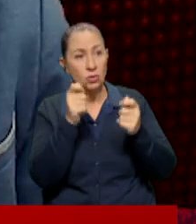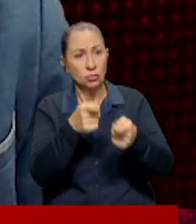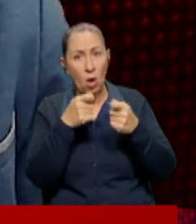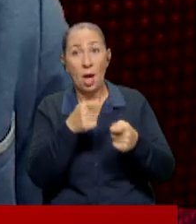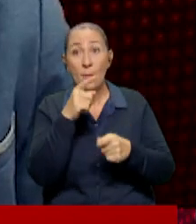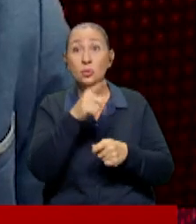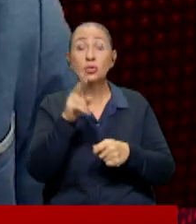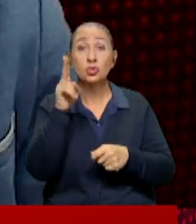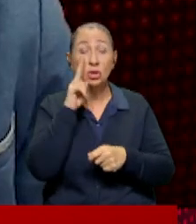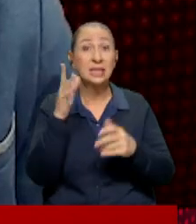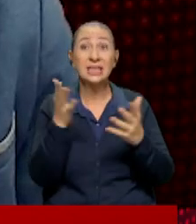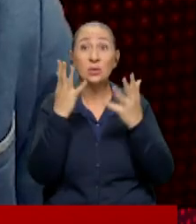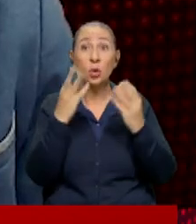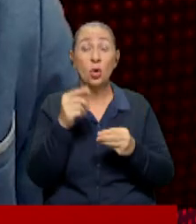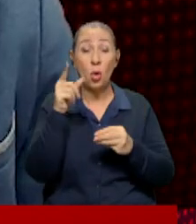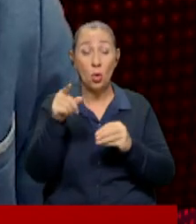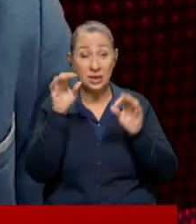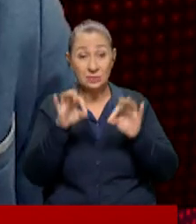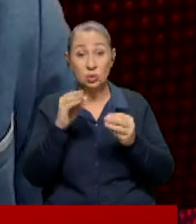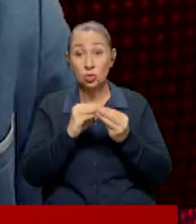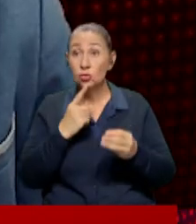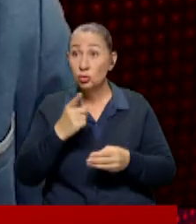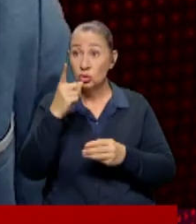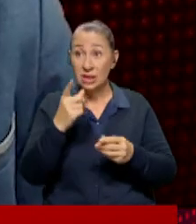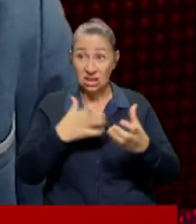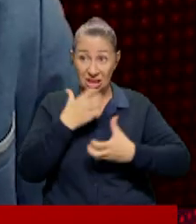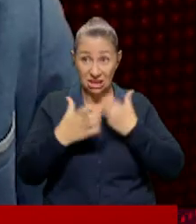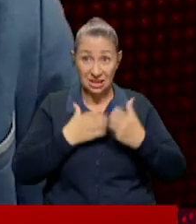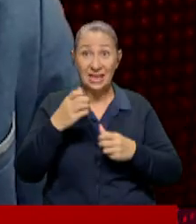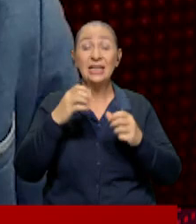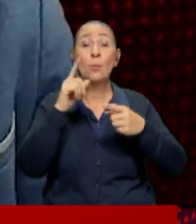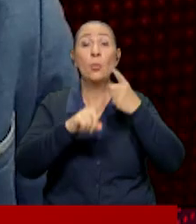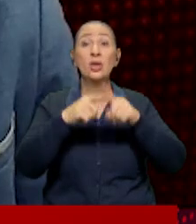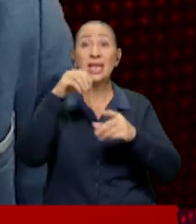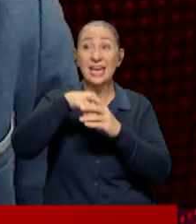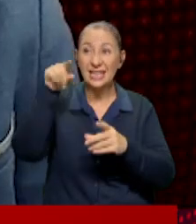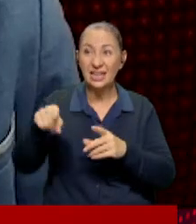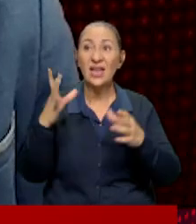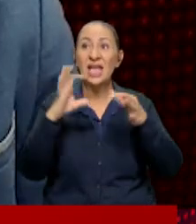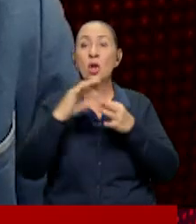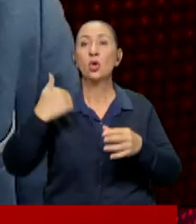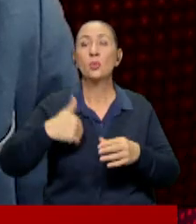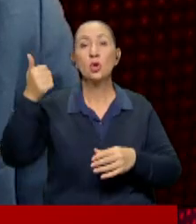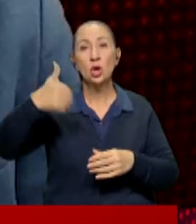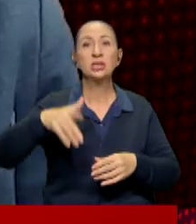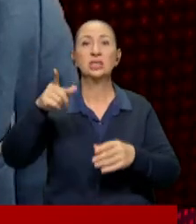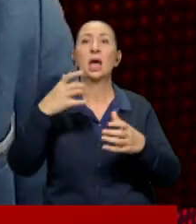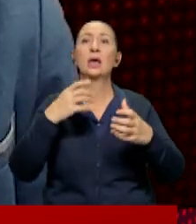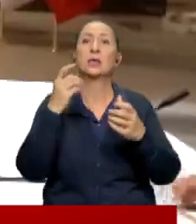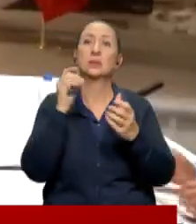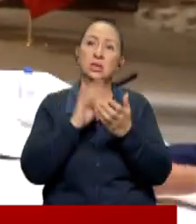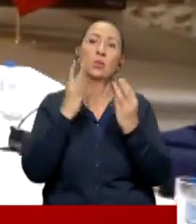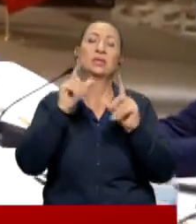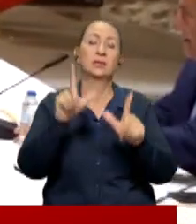bunun sonuçlarını nasıl o manipülatörler bugünkü suç duyurusuyla çekeceklerse siyasetin ve ilgili kurumların yöneticilerinin de çekmesi